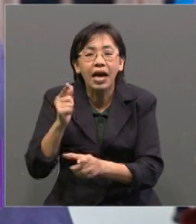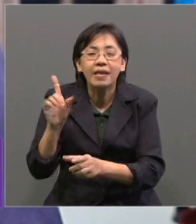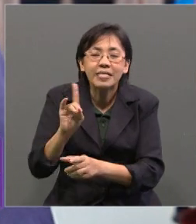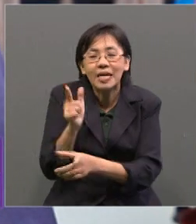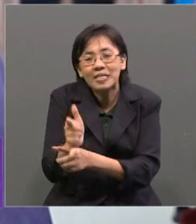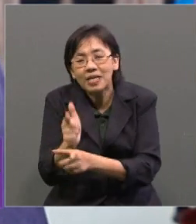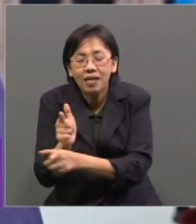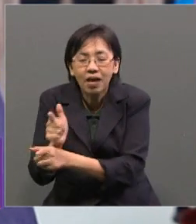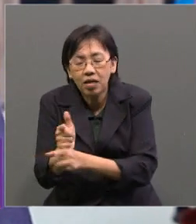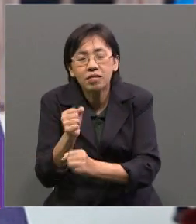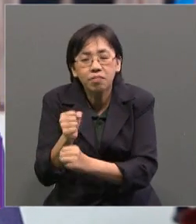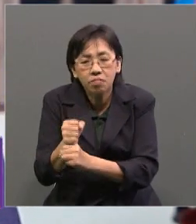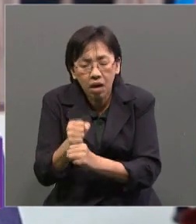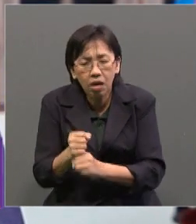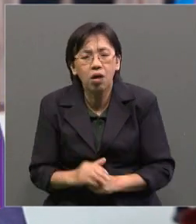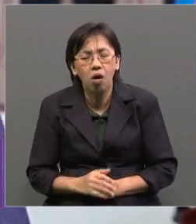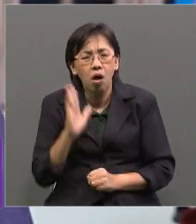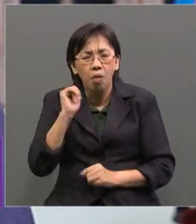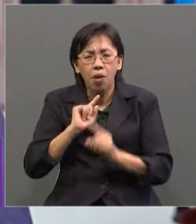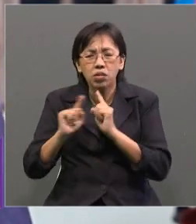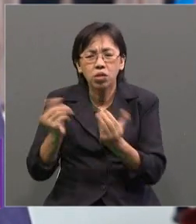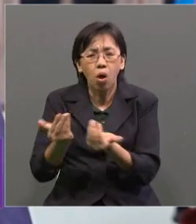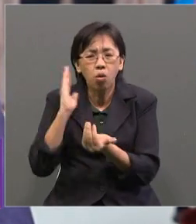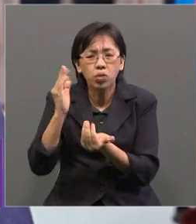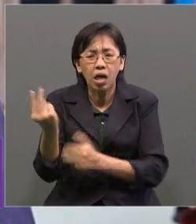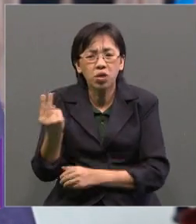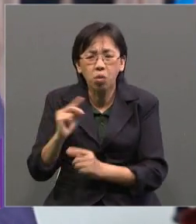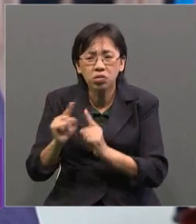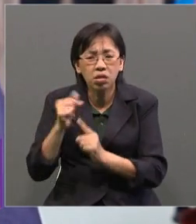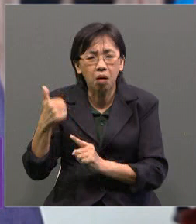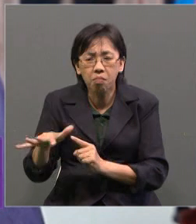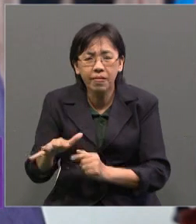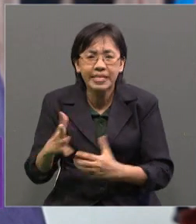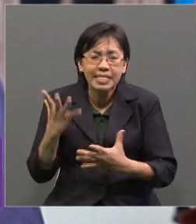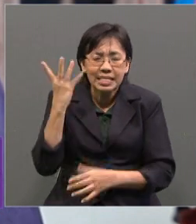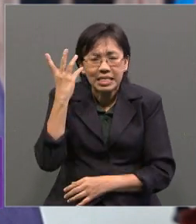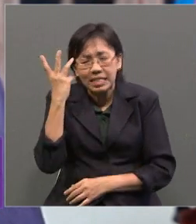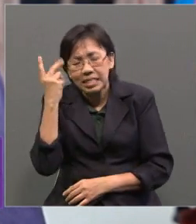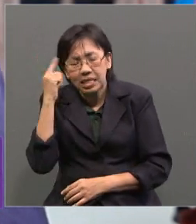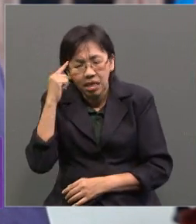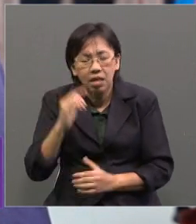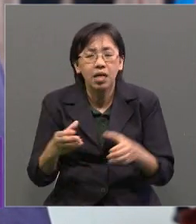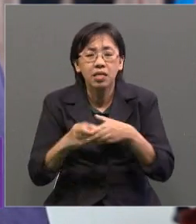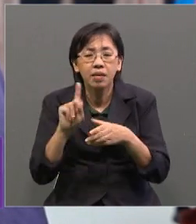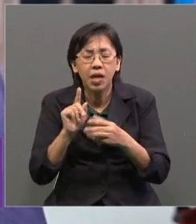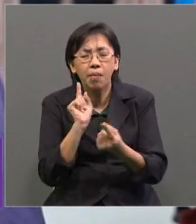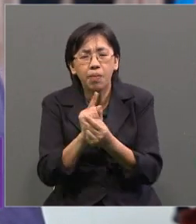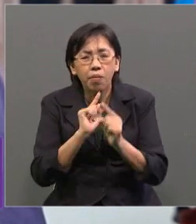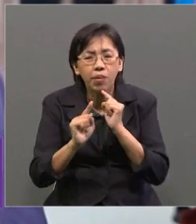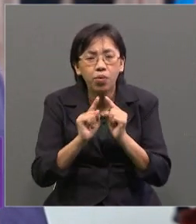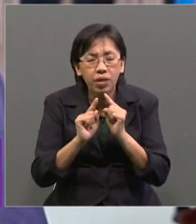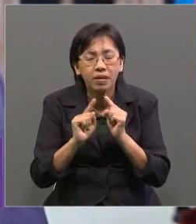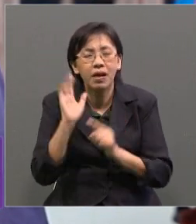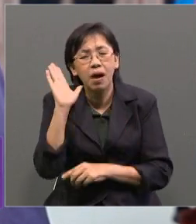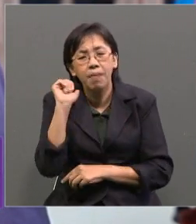คะแล้วหลังเกิดเหตุปรากฏว่าคุณพ่อบอกว่าติดต่อลูกชายทั้ง2คนยังไม่ได้นะคะตอนที่ทีมข่าวลงไปพูดเนี่ย